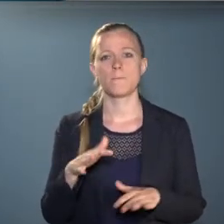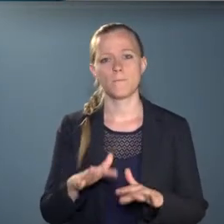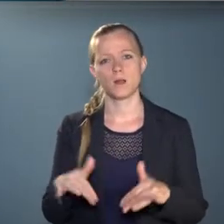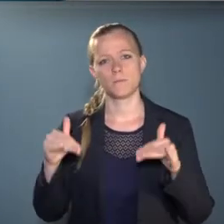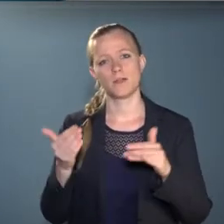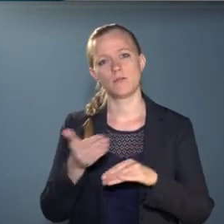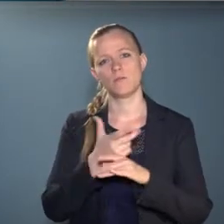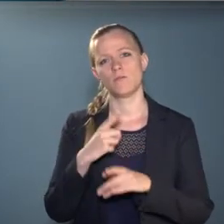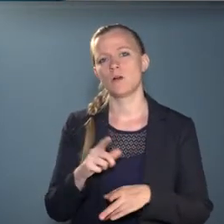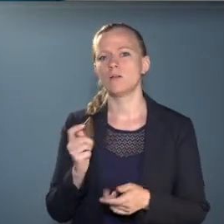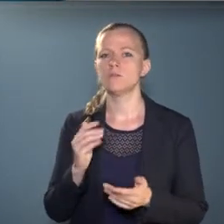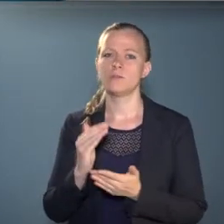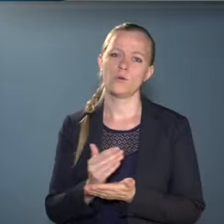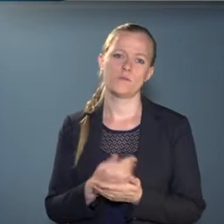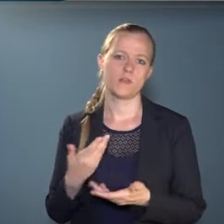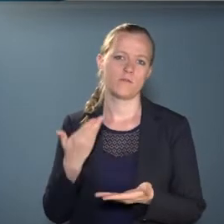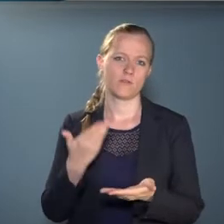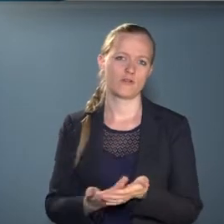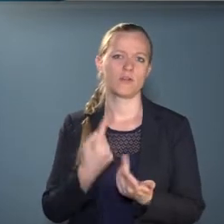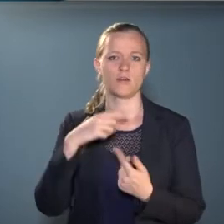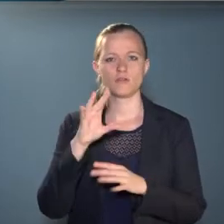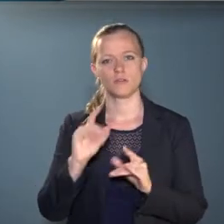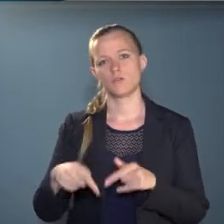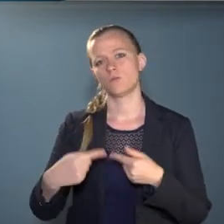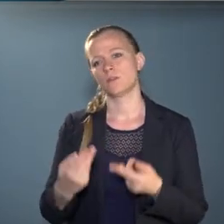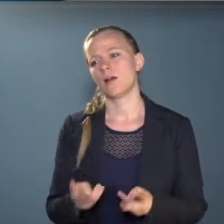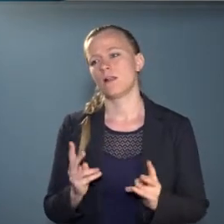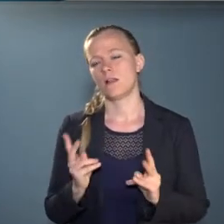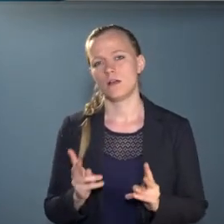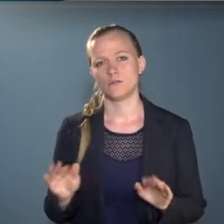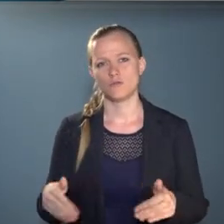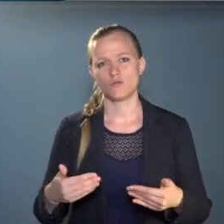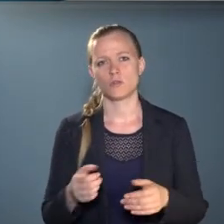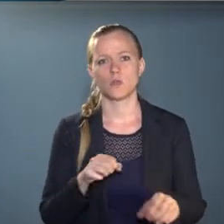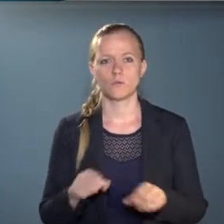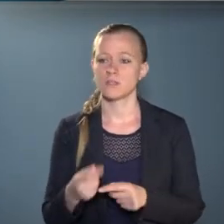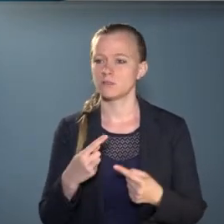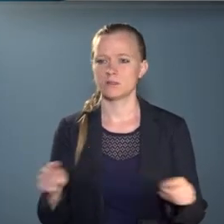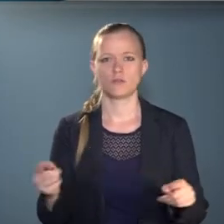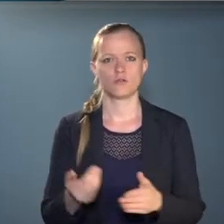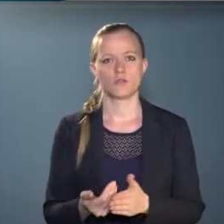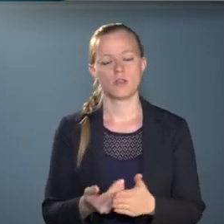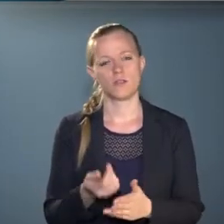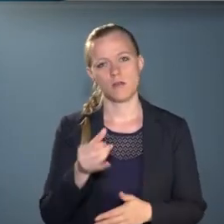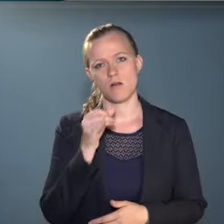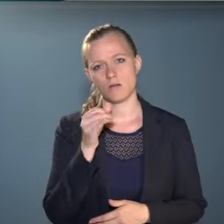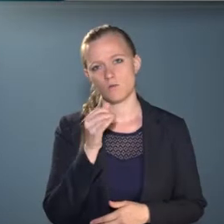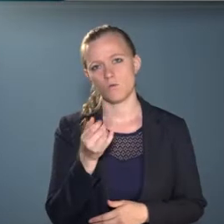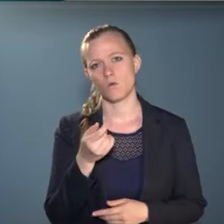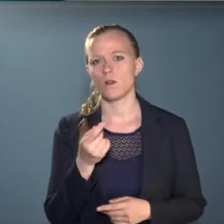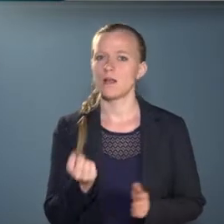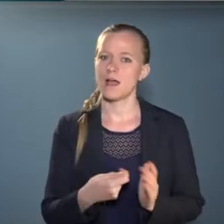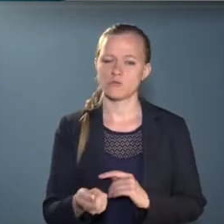van egy törvényjavaslat, amely este 10 óra után lehetővé tenni az önkormányzatoknak, hogy tiltsák az alkoholárosítását a